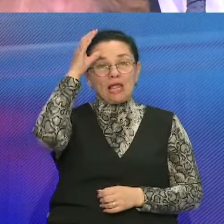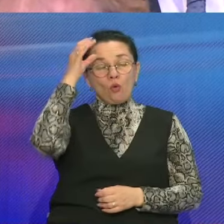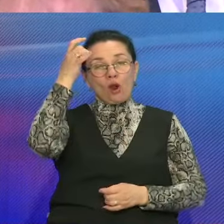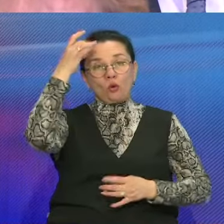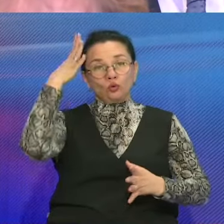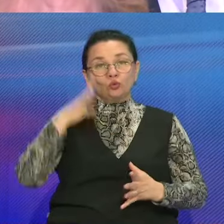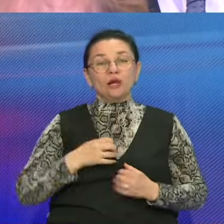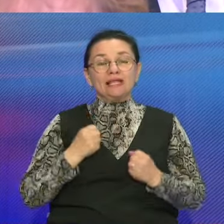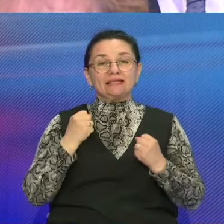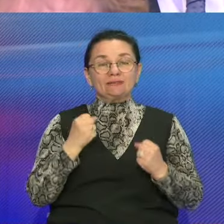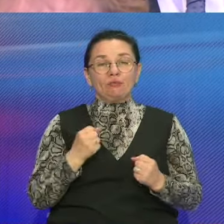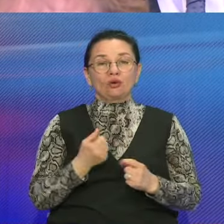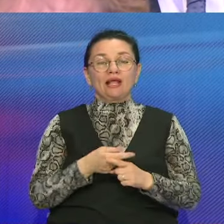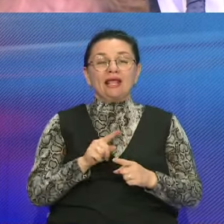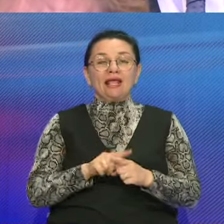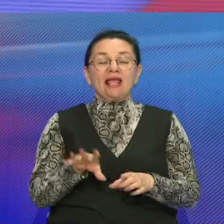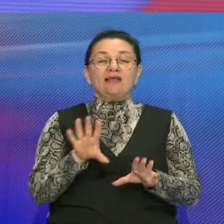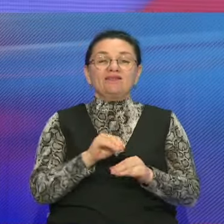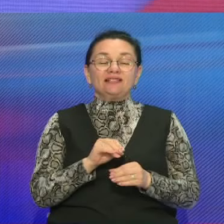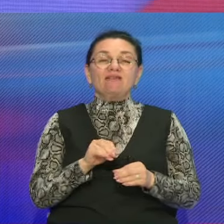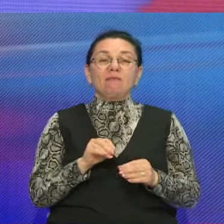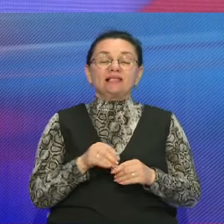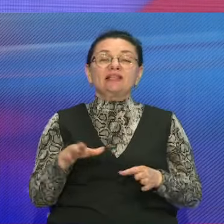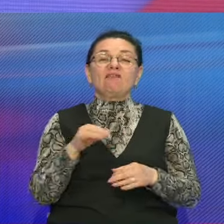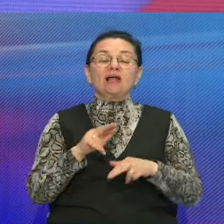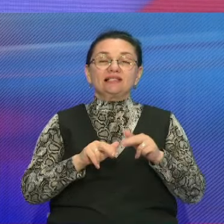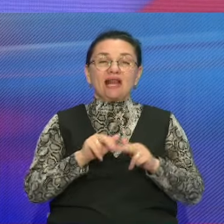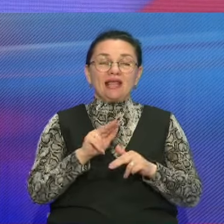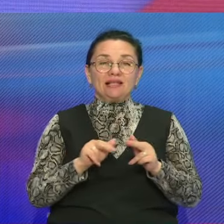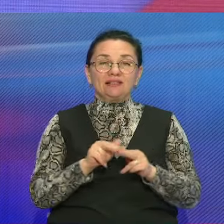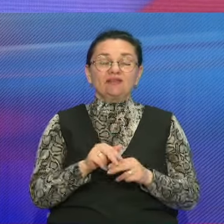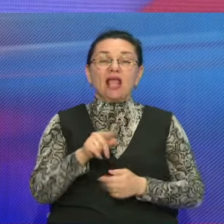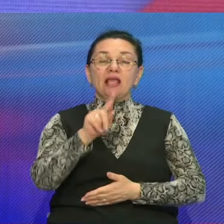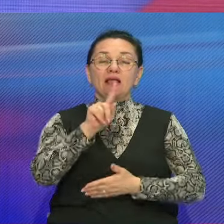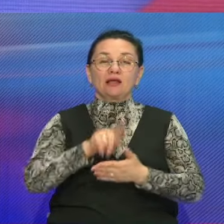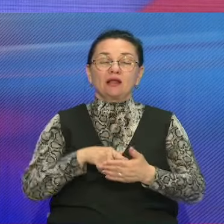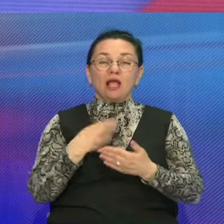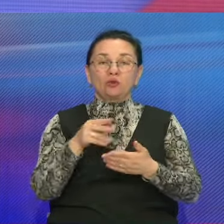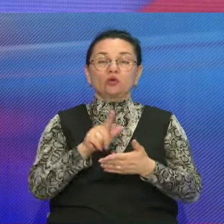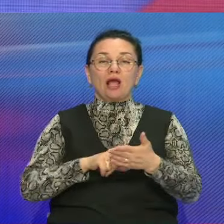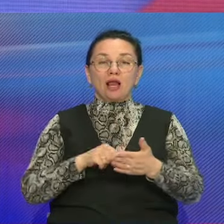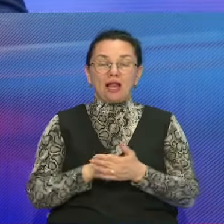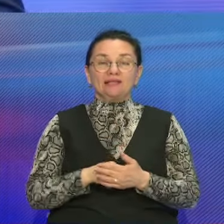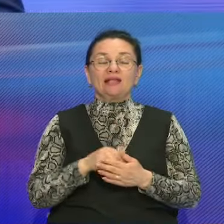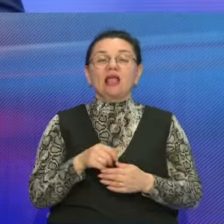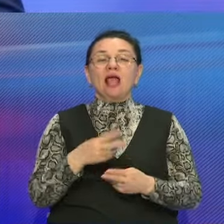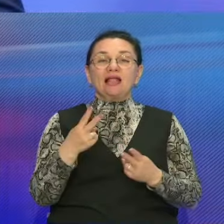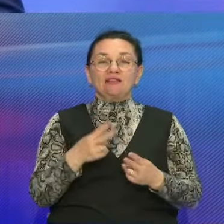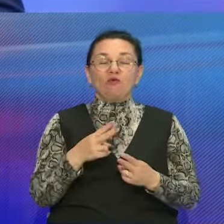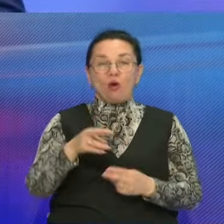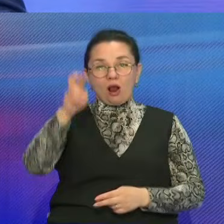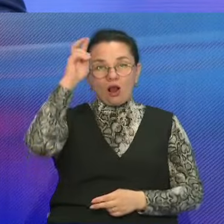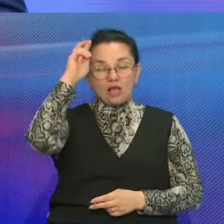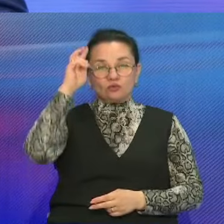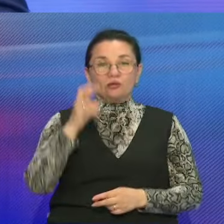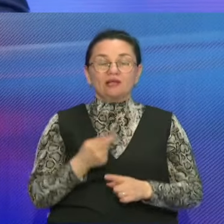спорту. Основним досягненням союзного будівництва з'являються соціальні гарантії для громадян двох держав. Білоруси і росіяни